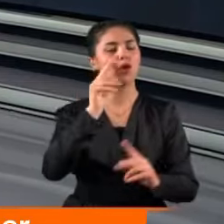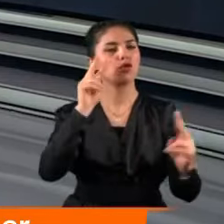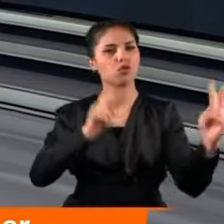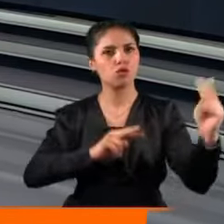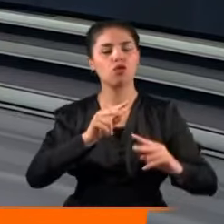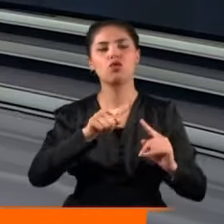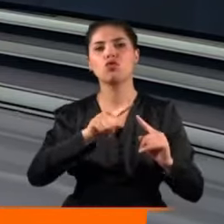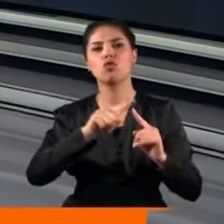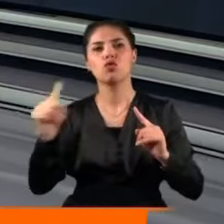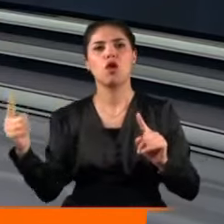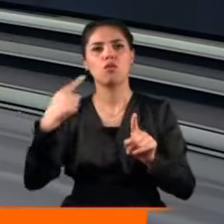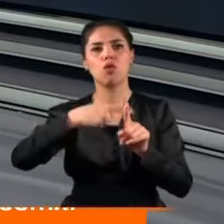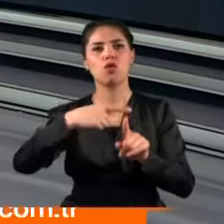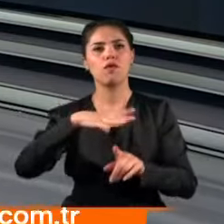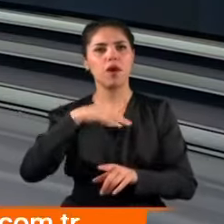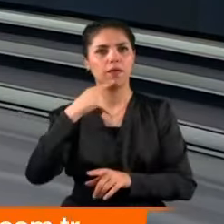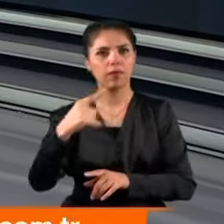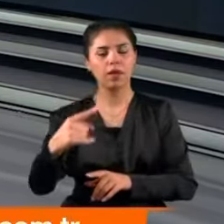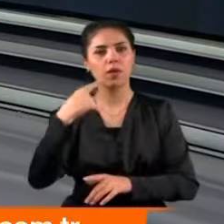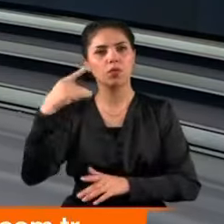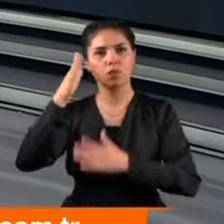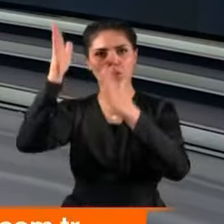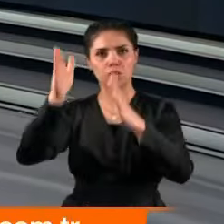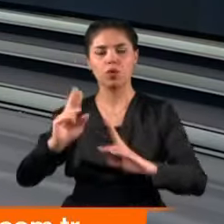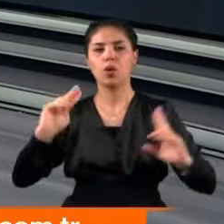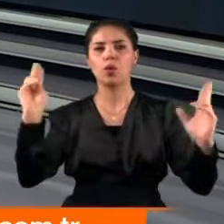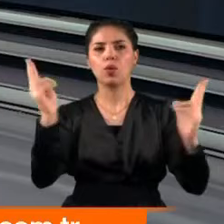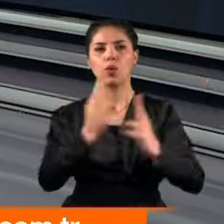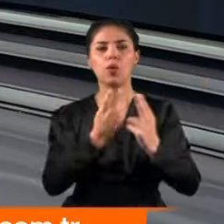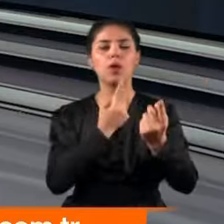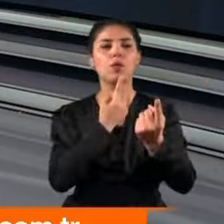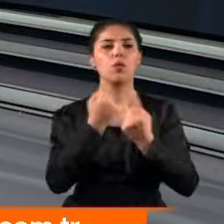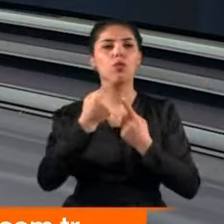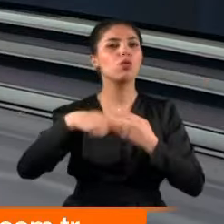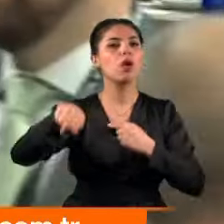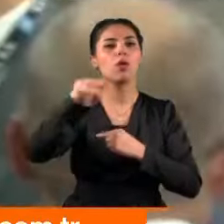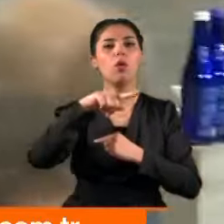sürecin olumlu ilerlediğini söyledi. İşte Cumhurbaşkanı Erdoğan'ın dünyada da manşet olan konuşması.